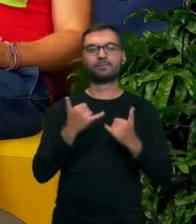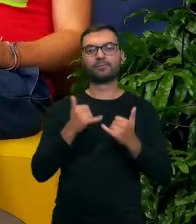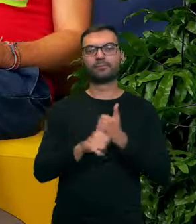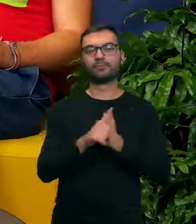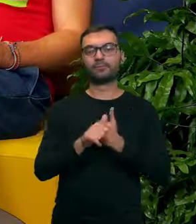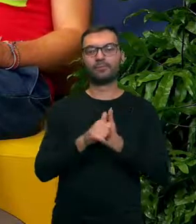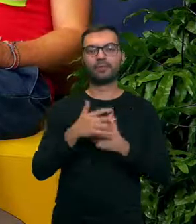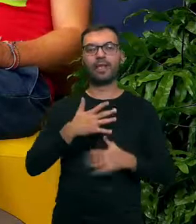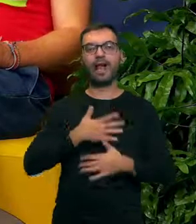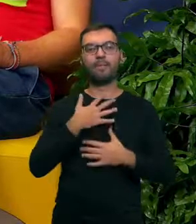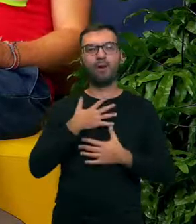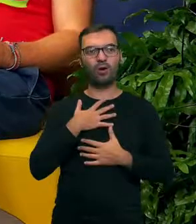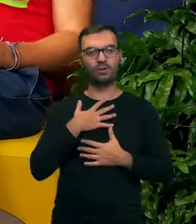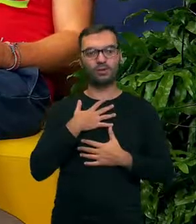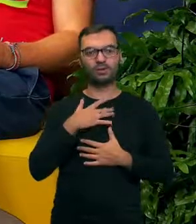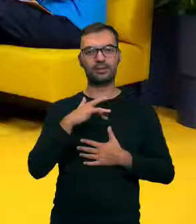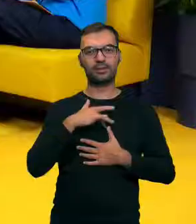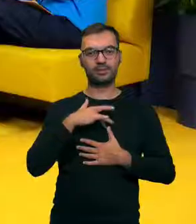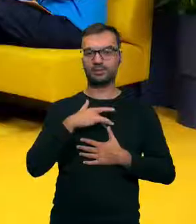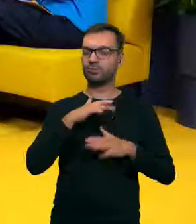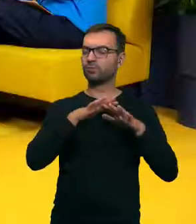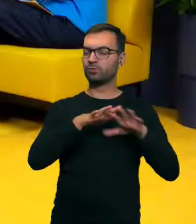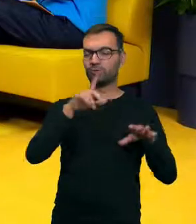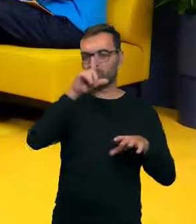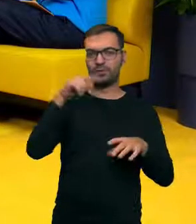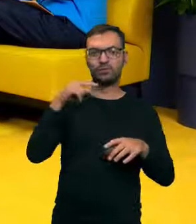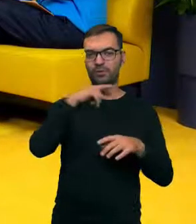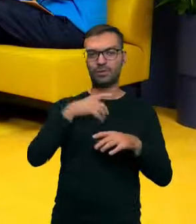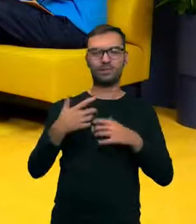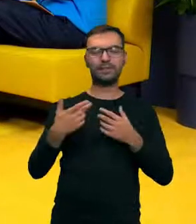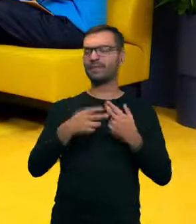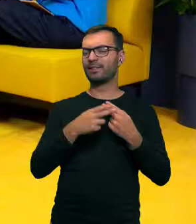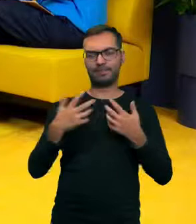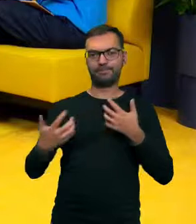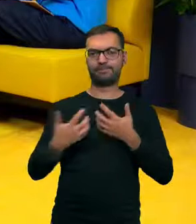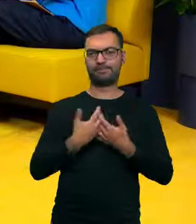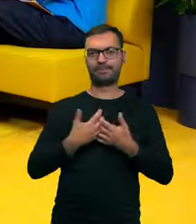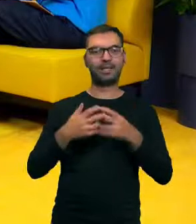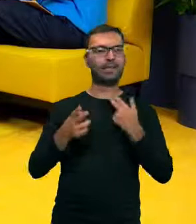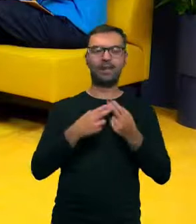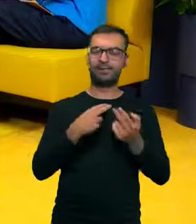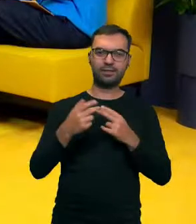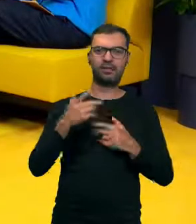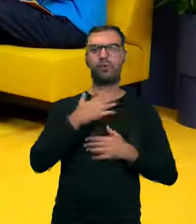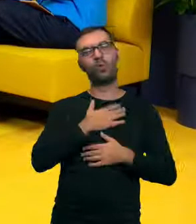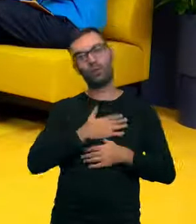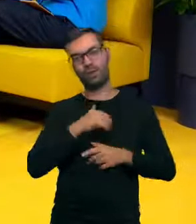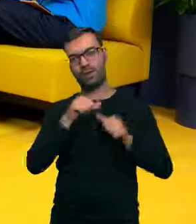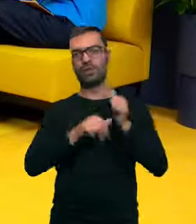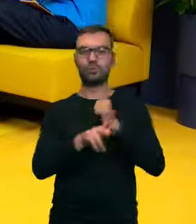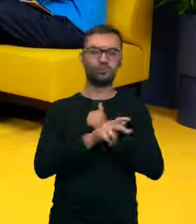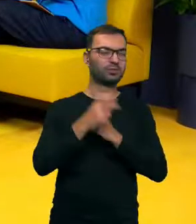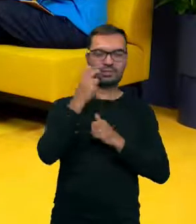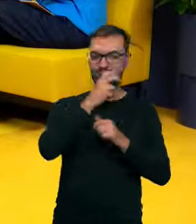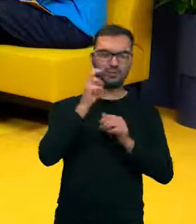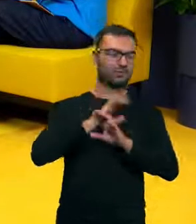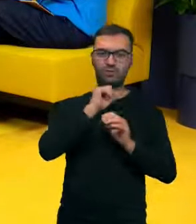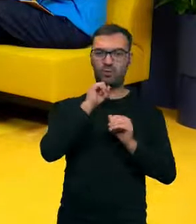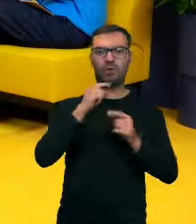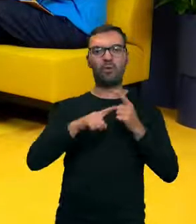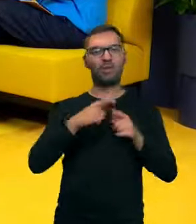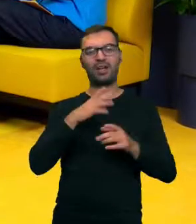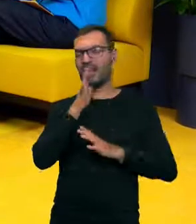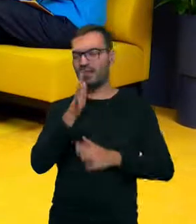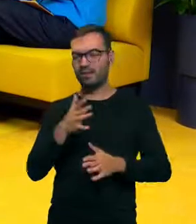takiego przebiegu emocjonalnego to naprawdę bardzo dużo osób może jakby poczuć, niezależnie od tego, czy interesuje się latami 80., czy się interesuje polityką, czy